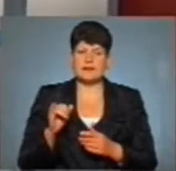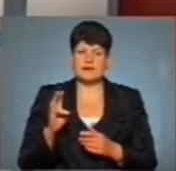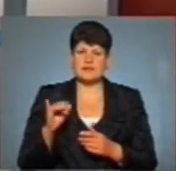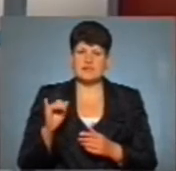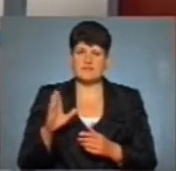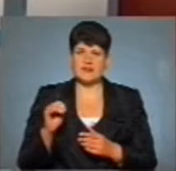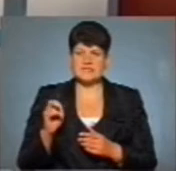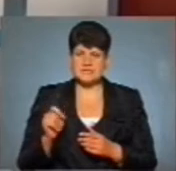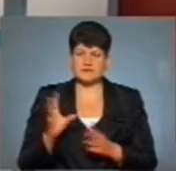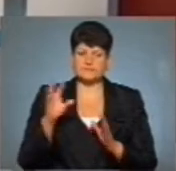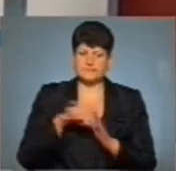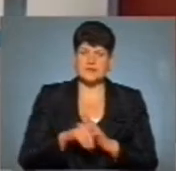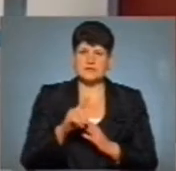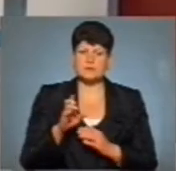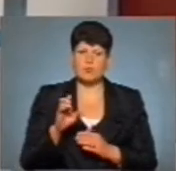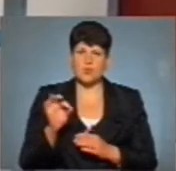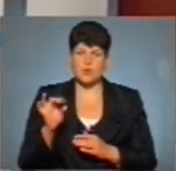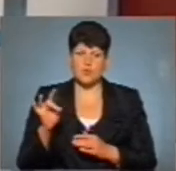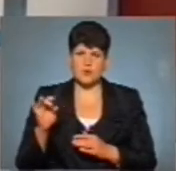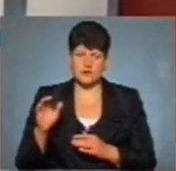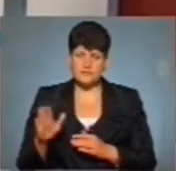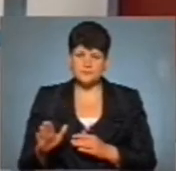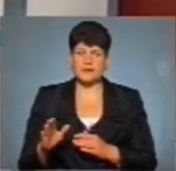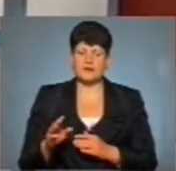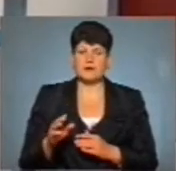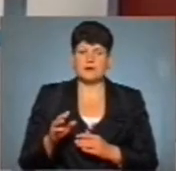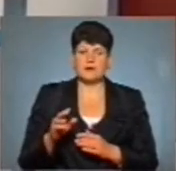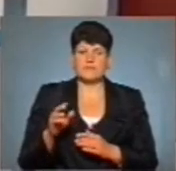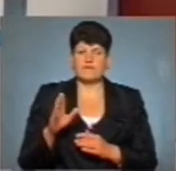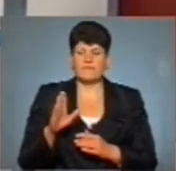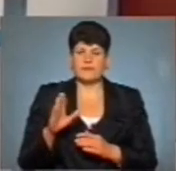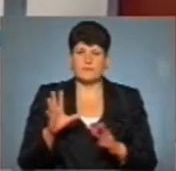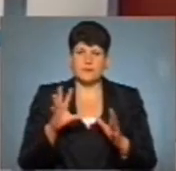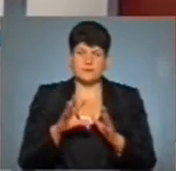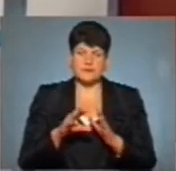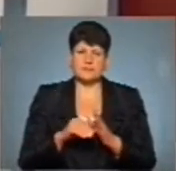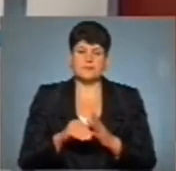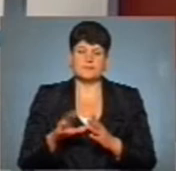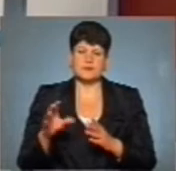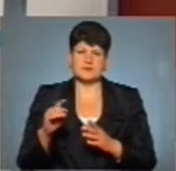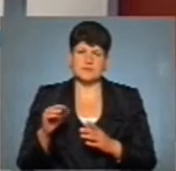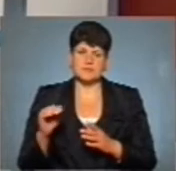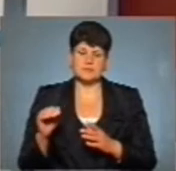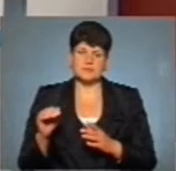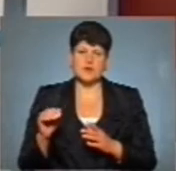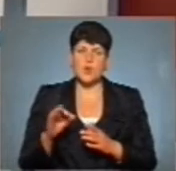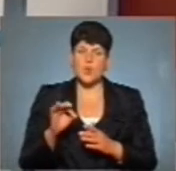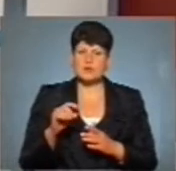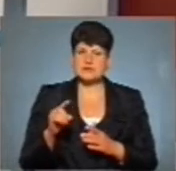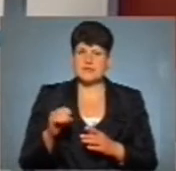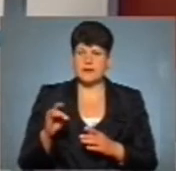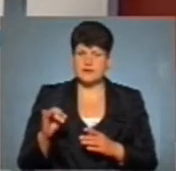частиною Зборівської, Коцюбинецька об'єднається разом з Васильковецькою об'єднаною територіальною громадою,